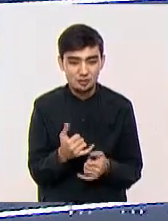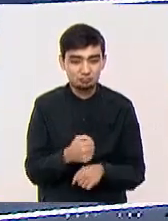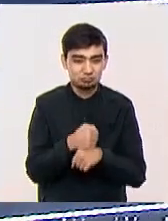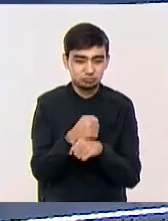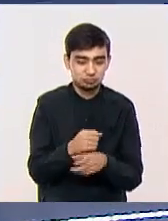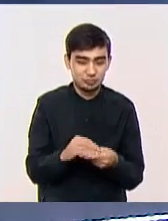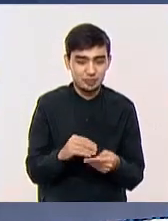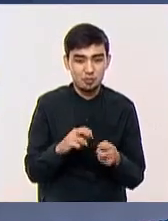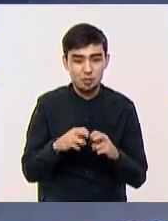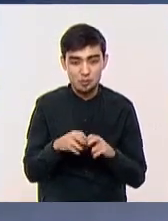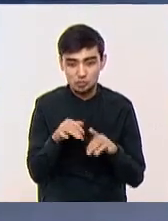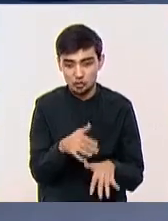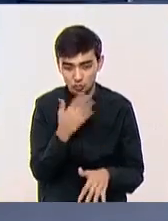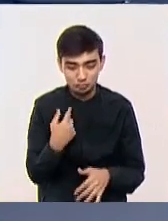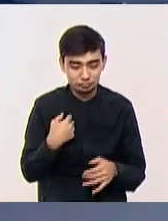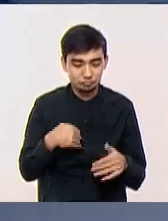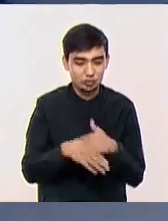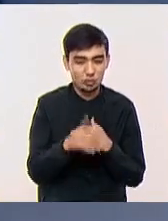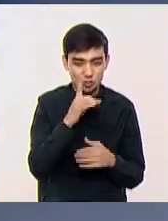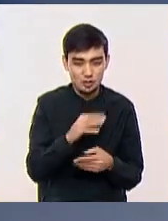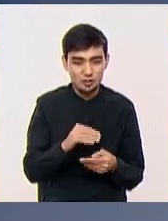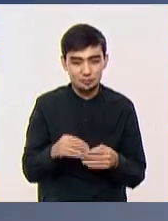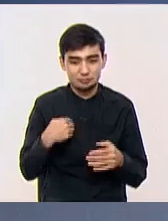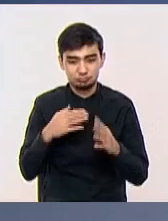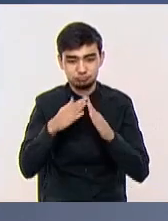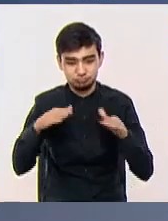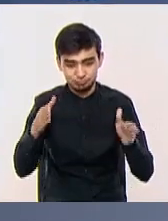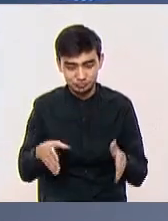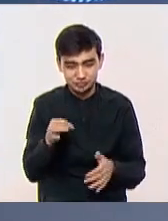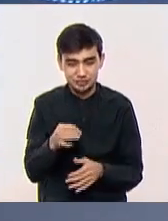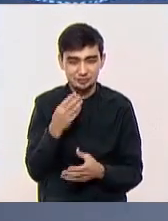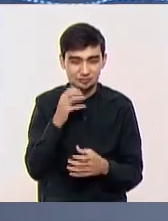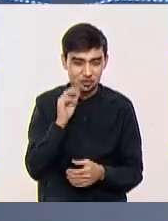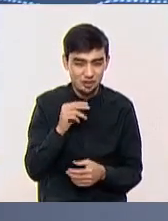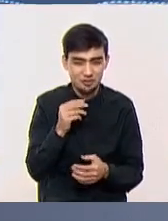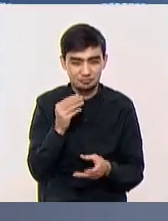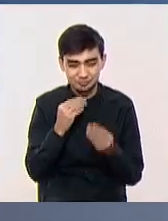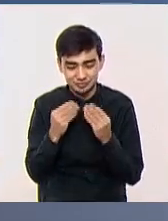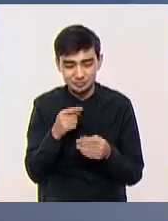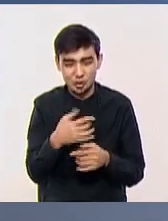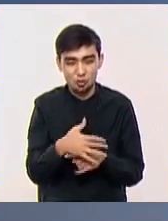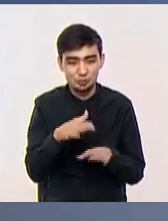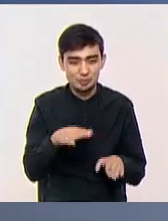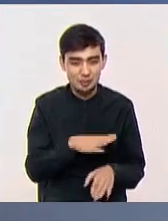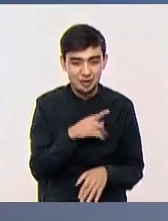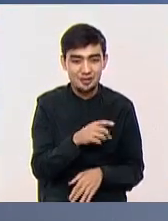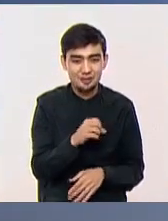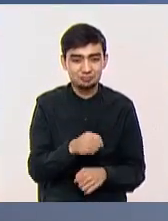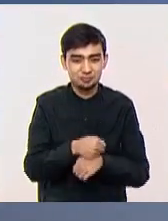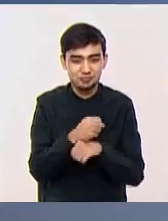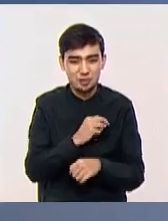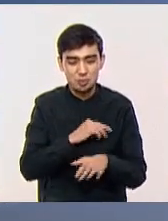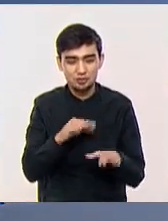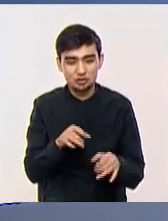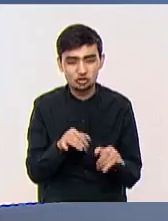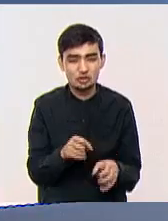шыққан екен. Мәселе шешілмейінше тарқамаймыз деген азаматтар шатыр тігіп, ас суларында далада ішкен еді. Бұл еңбек даулары жалпы қалай